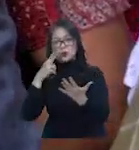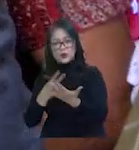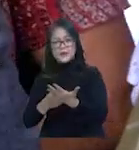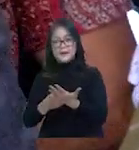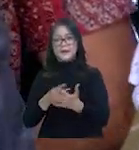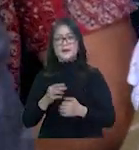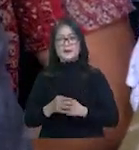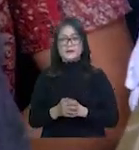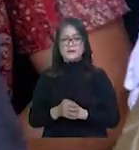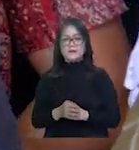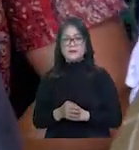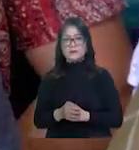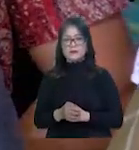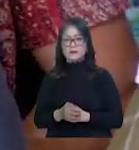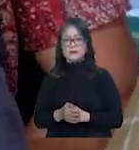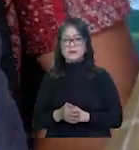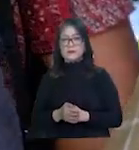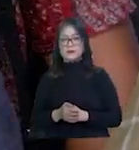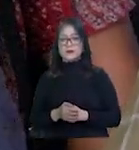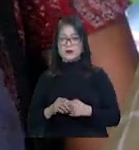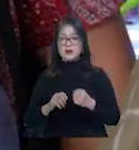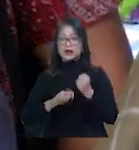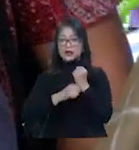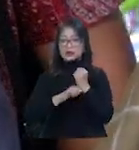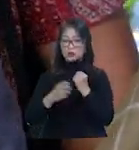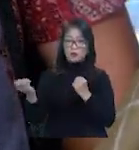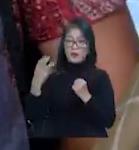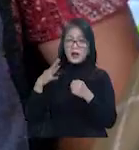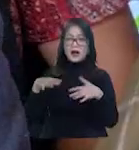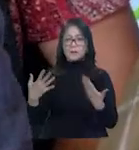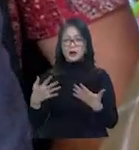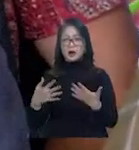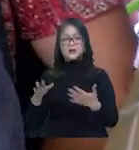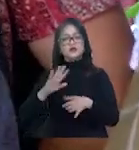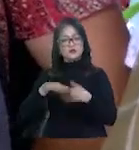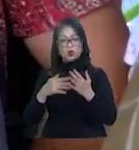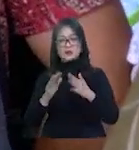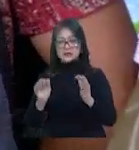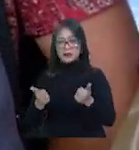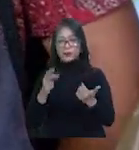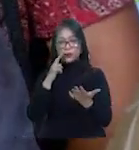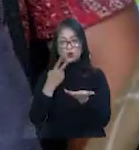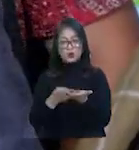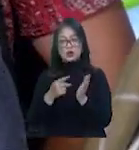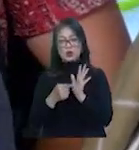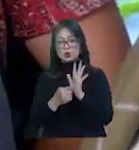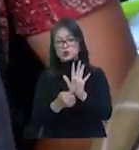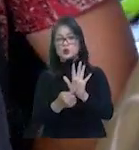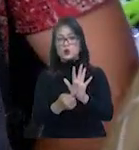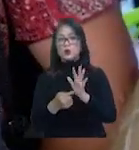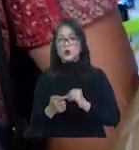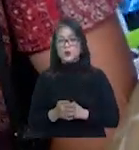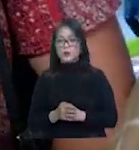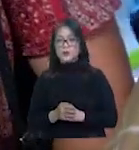Ya, kami tanggapannya setelah ini ya bersiap dengan pembuktian dan kami akan siap-siap untuk pembuktian lebih detail. Maka tadi kami